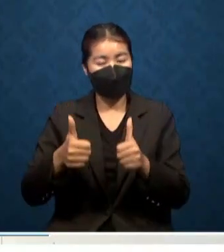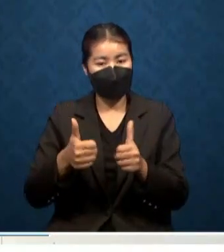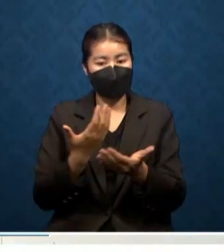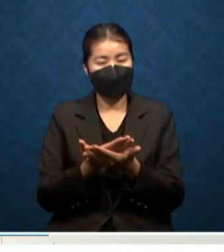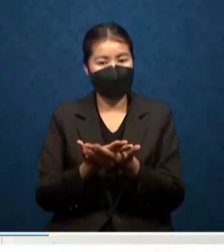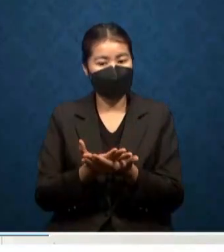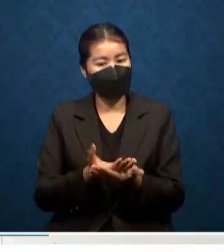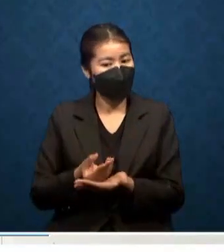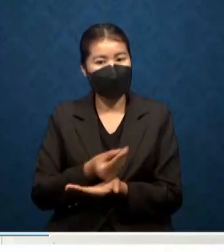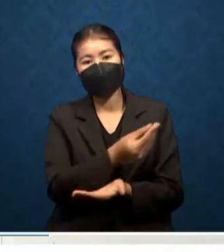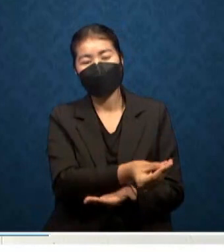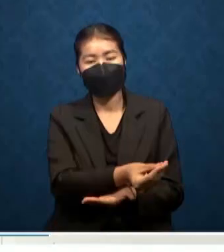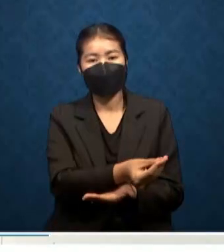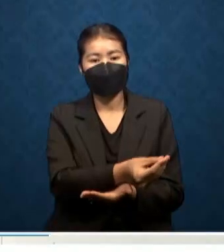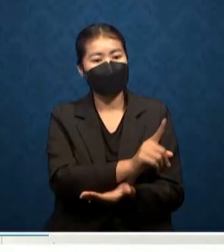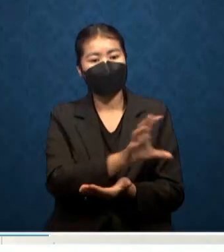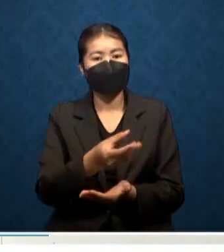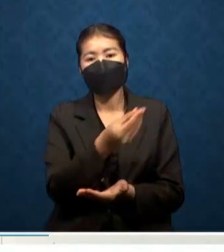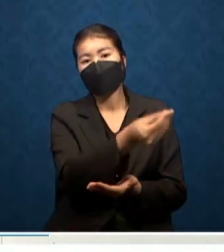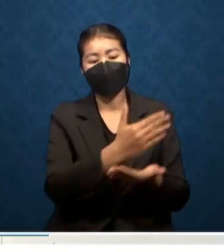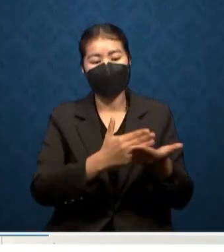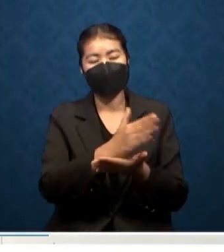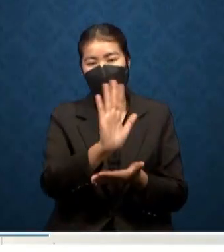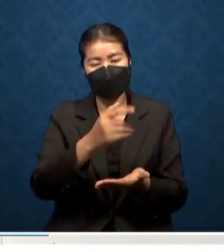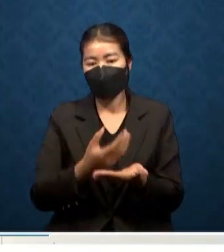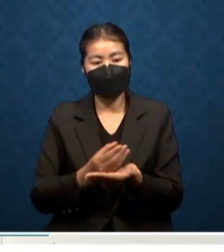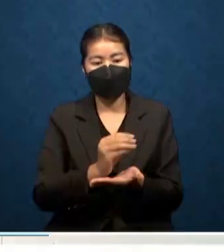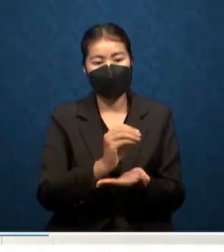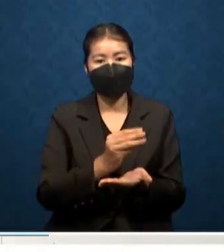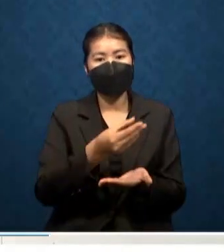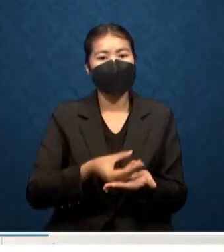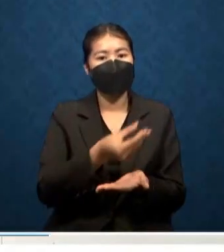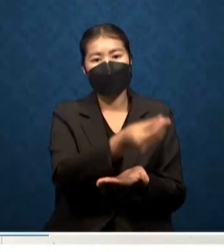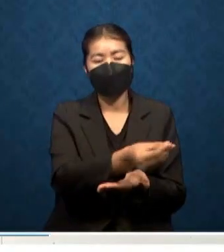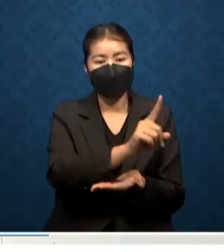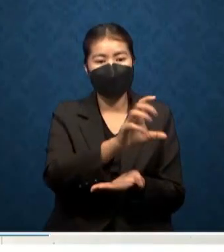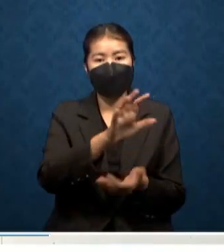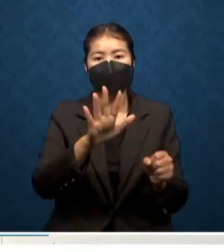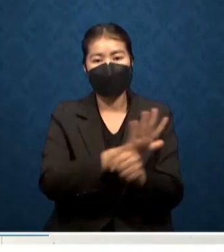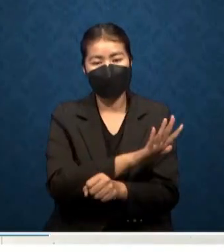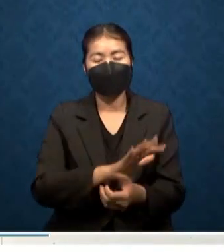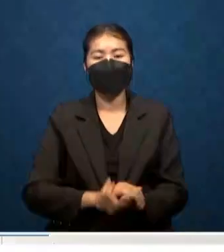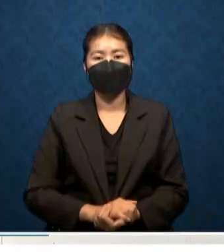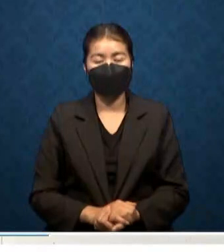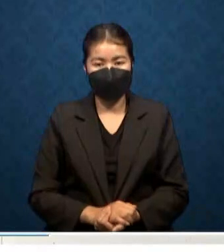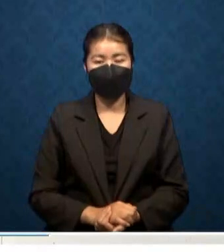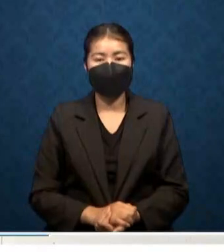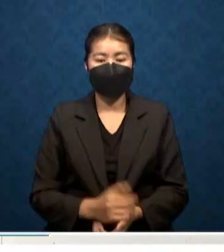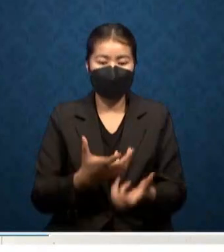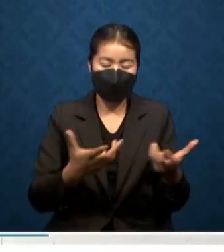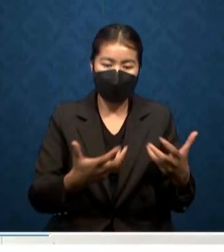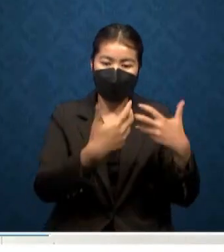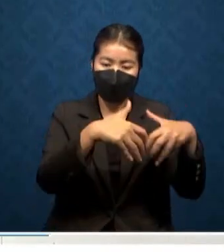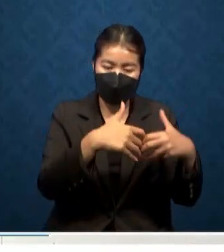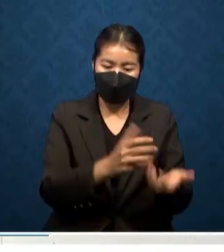เนี่ยยังเป็นของผู้ให้ทุนให้ทุน100เลยเพราะฉะนั้นของกองทุนพัฒนาสืบปลอดภัยและสร้างสรรค์เนี่ยผลลัพธ์ผลผลิตของงาน